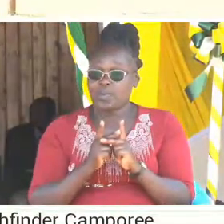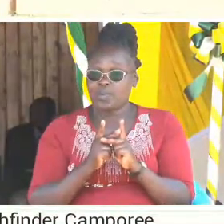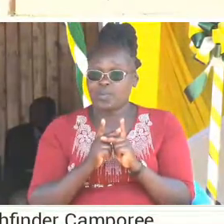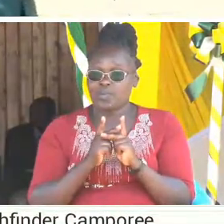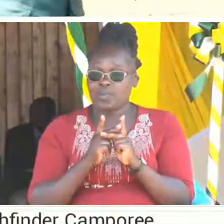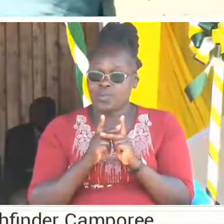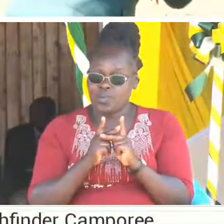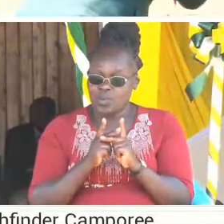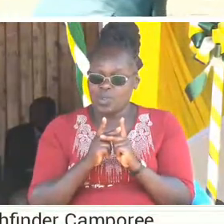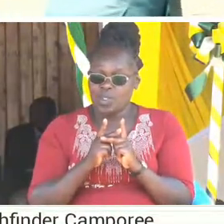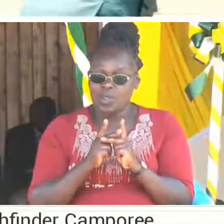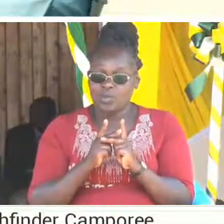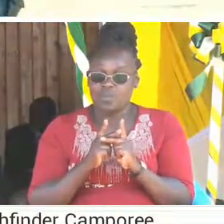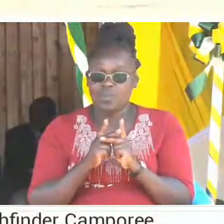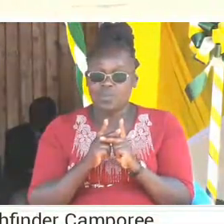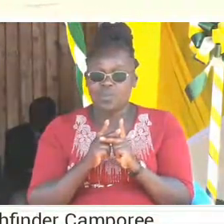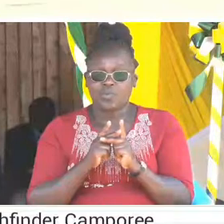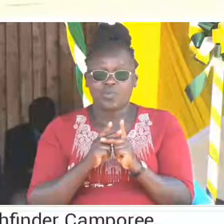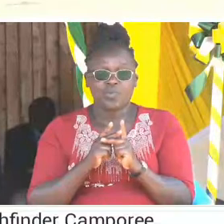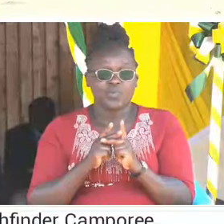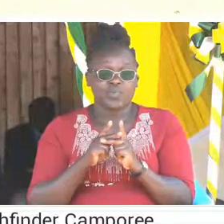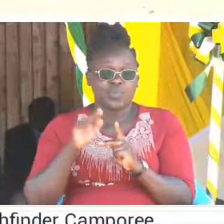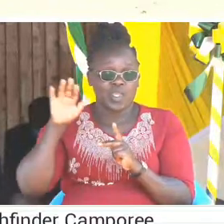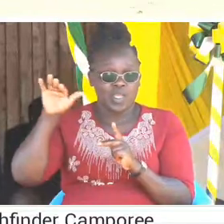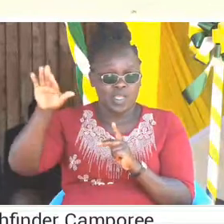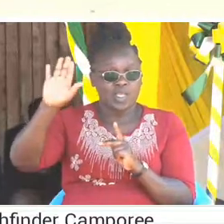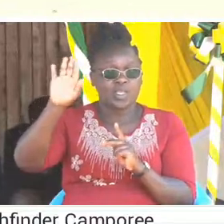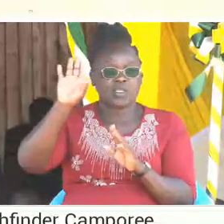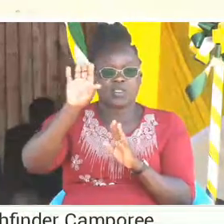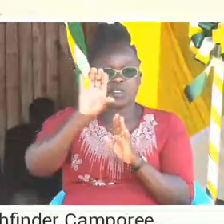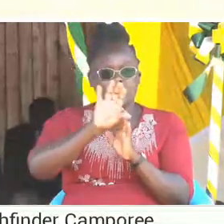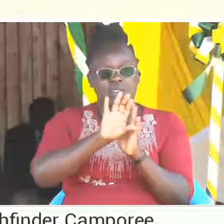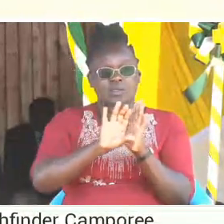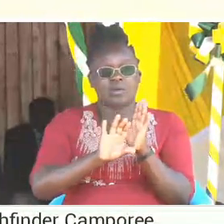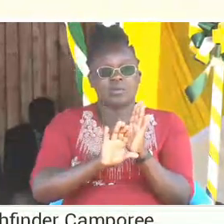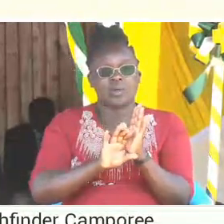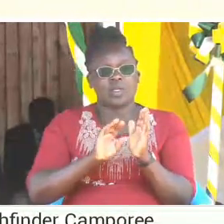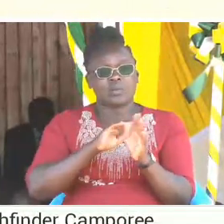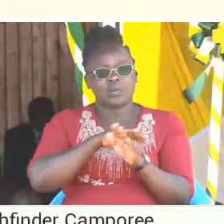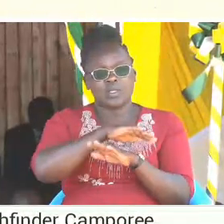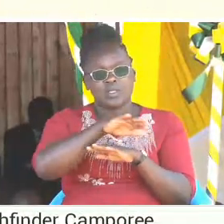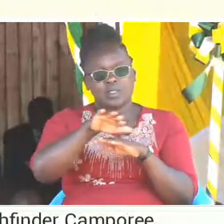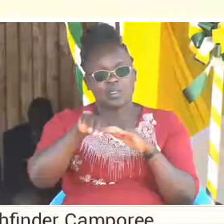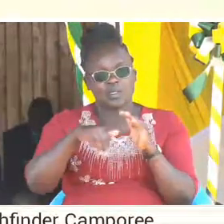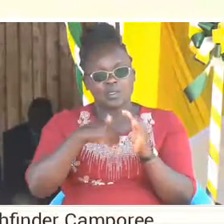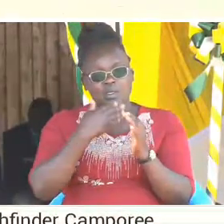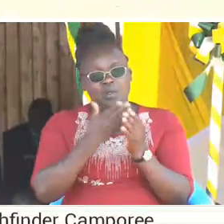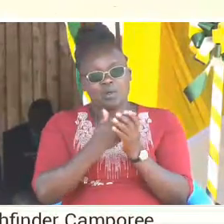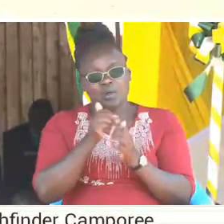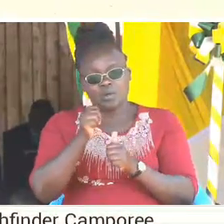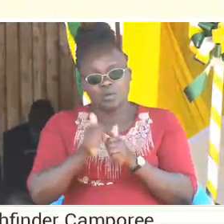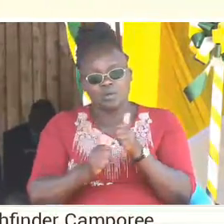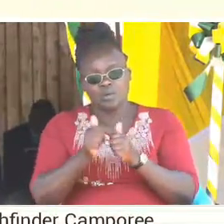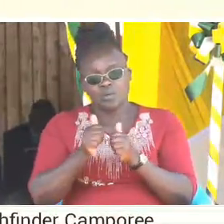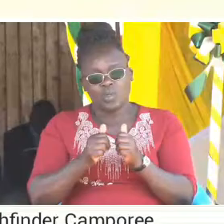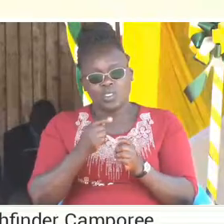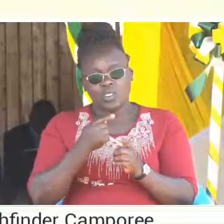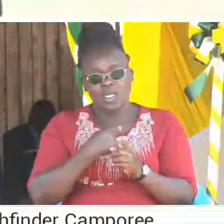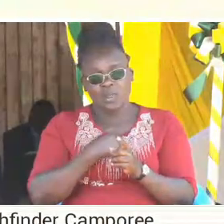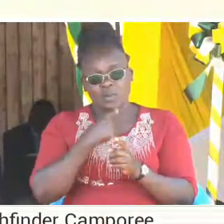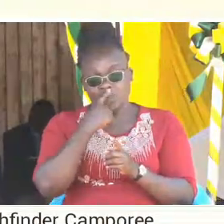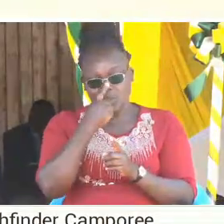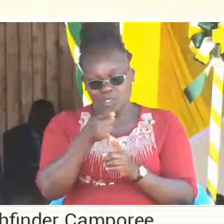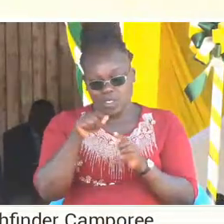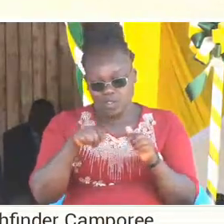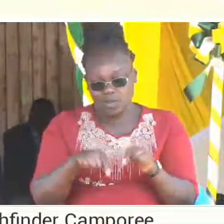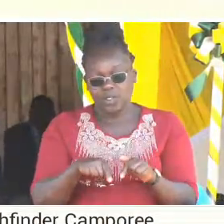na kuyafanya maagizo yake yote. Ni kuagizayo leo. Ninayokuagiza leo.